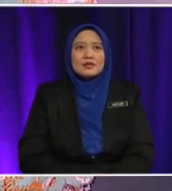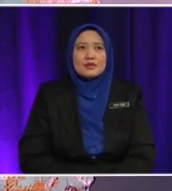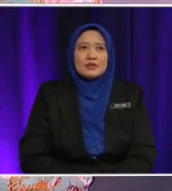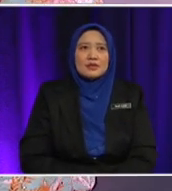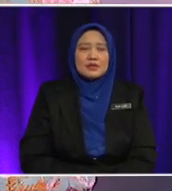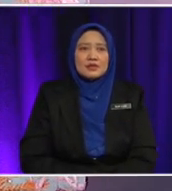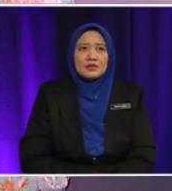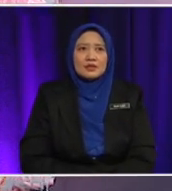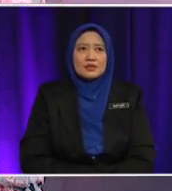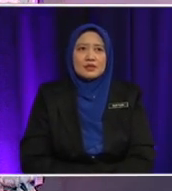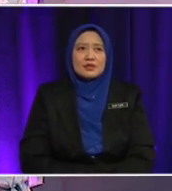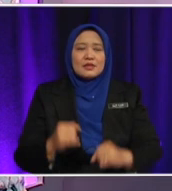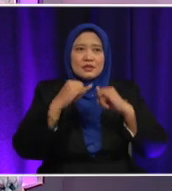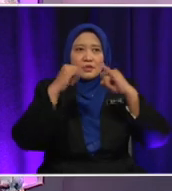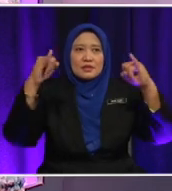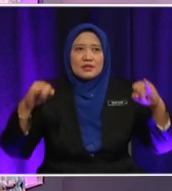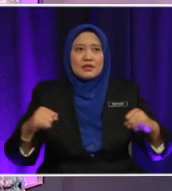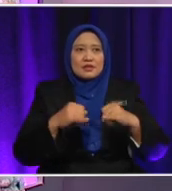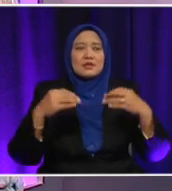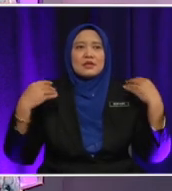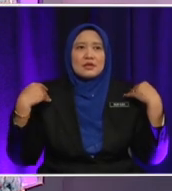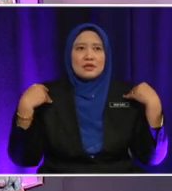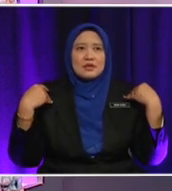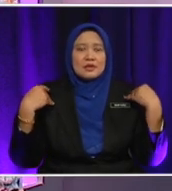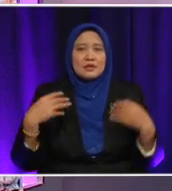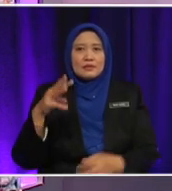adalah Lita yang mempunyai manicure